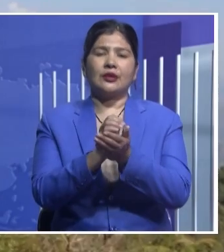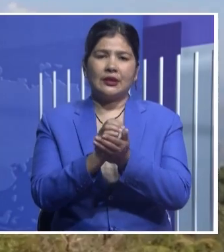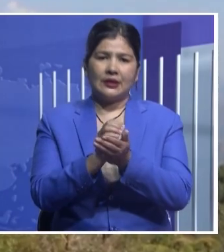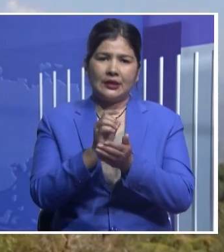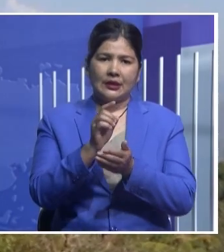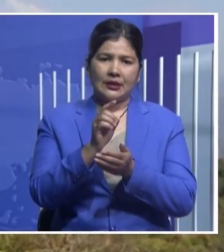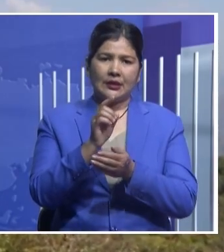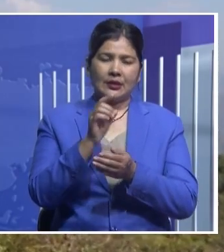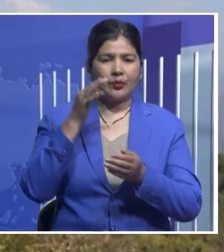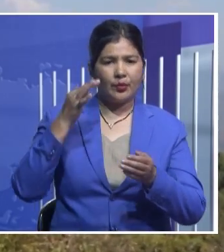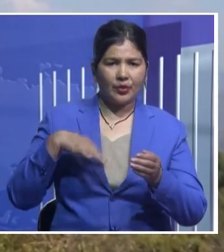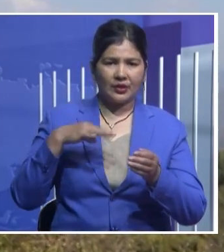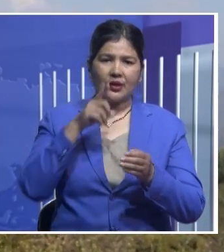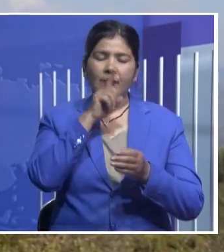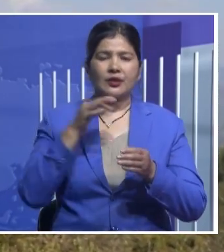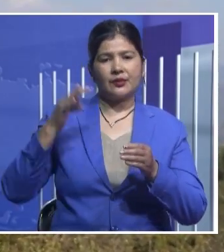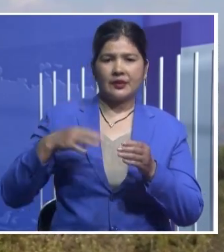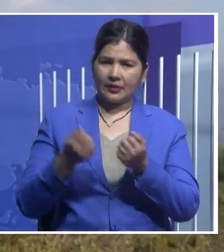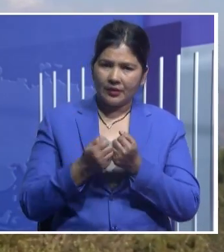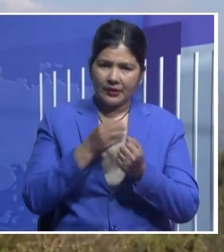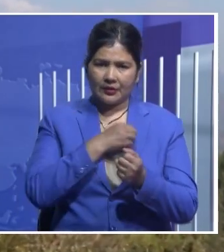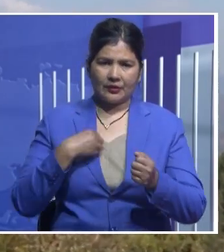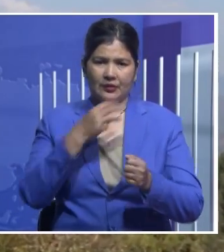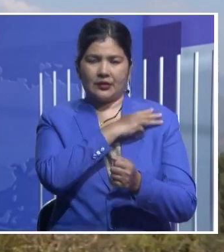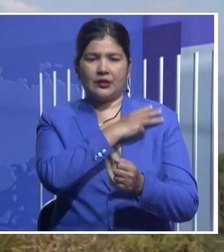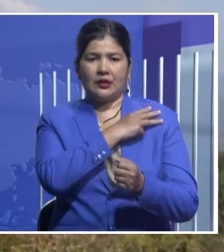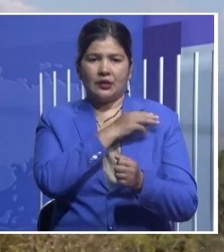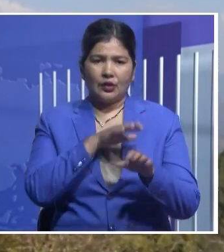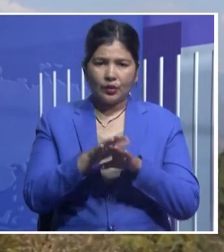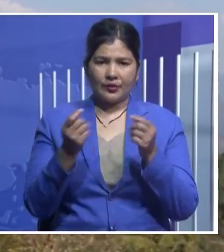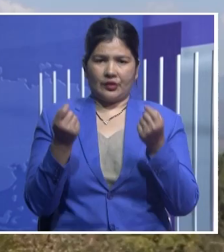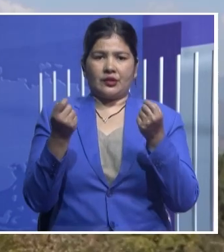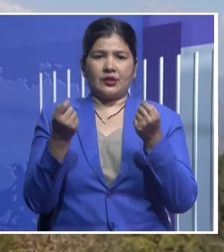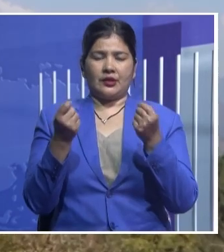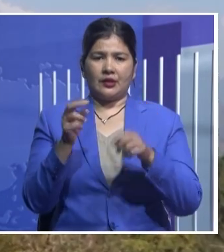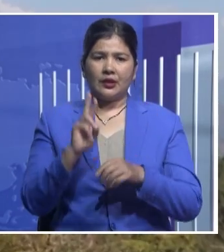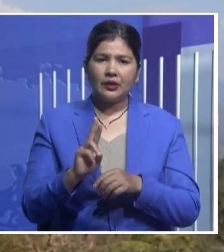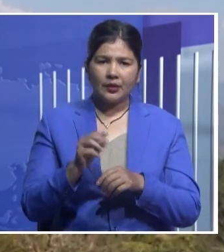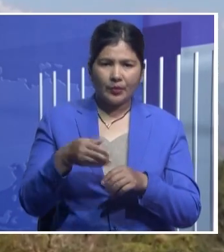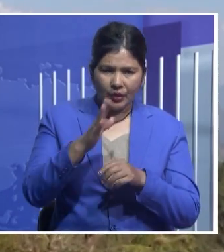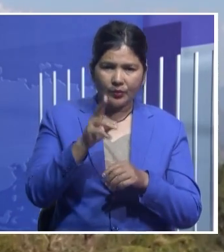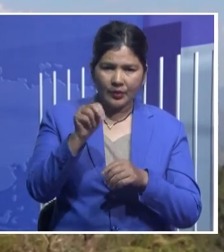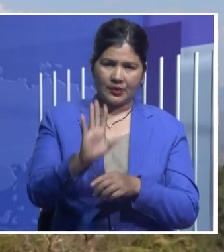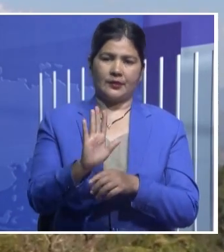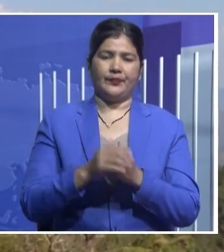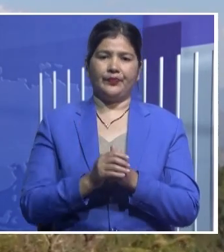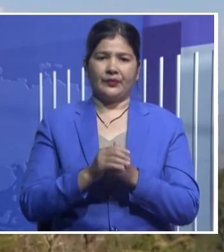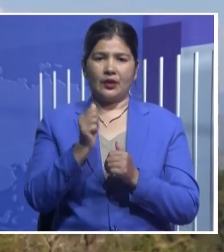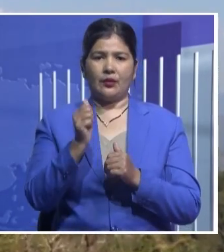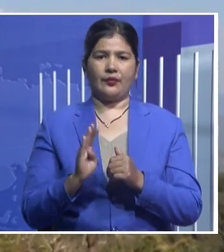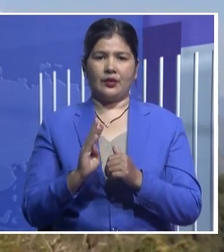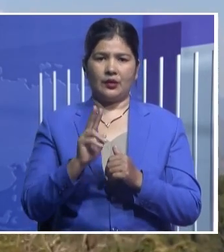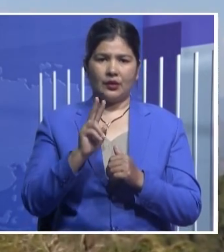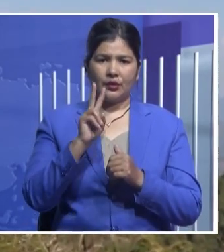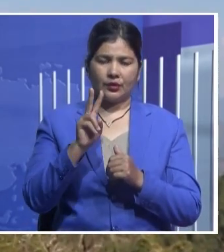पर्ने भन्नु पऱ्यो। अब डाक्टरहरू पनि दक्ष र अब चाहिँ नि अब दक्ष डाक्टर पठाइदिनु पऱ्यो, अब